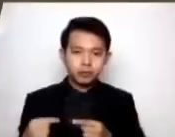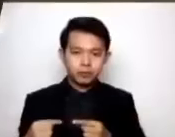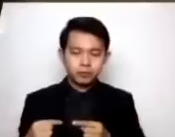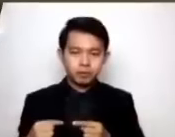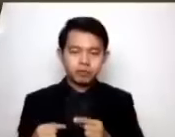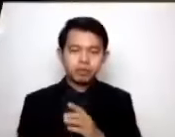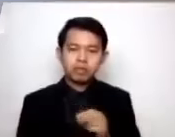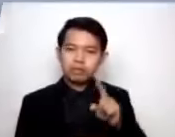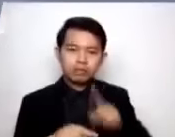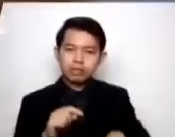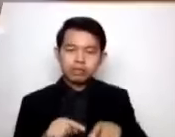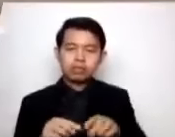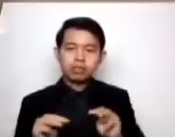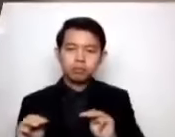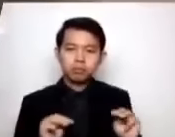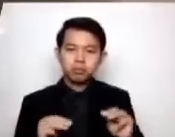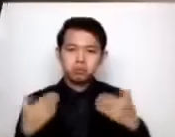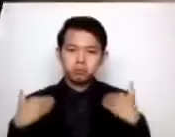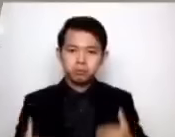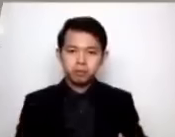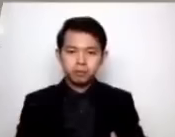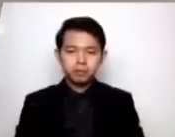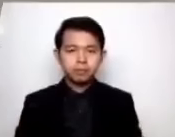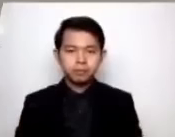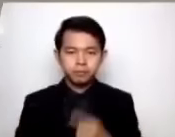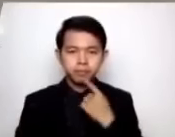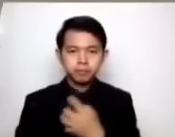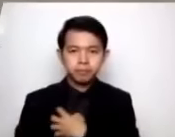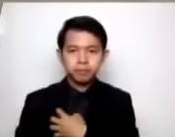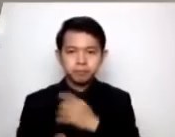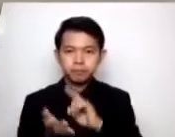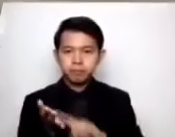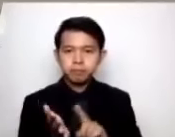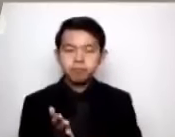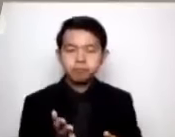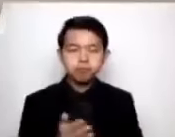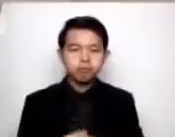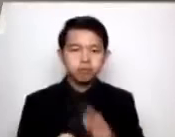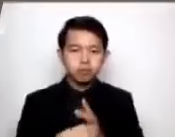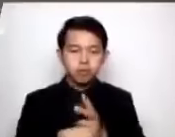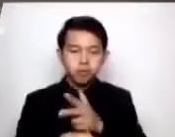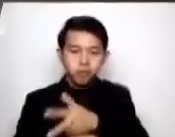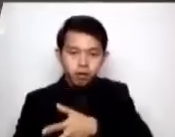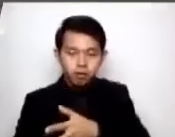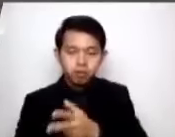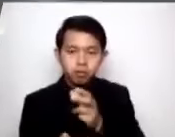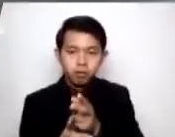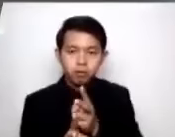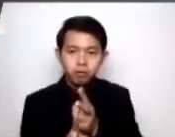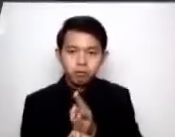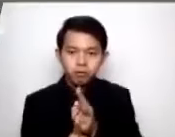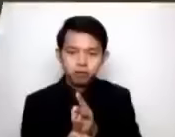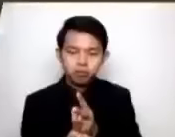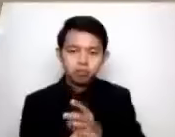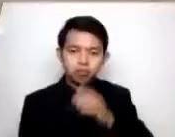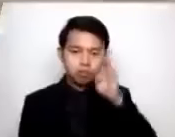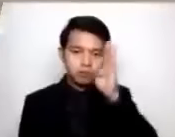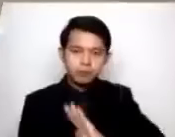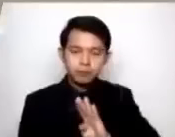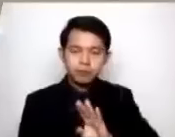kanyang katawan. Ayon sa mga pulis, nawala ng preno ang wing van pagdating sa pakurbadang bahagi ng